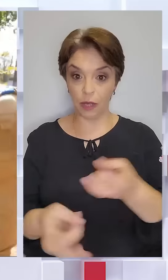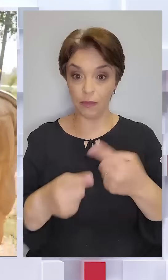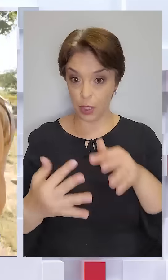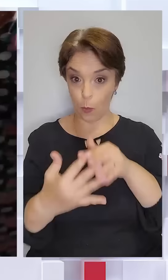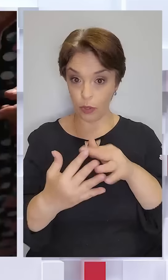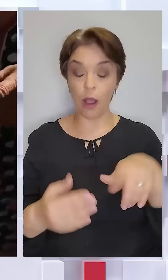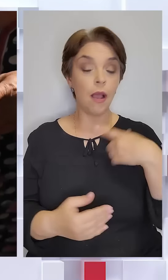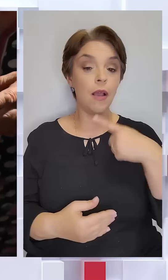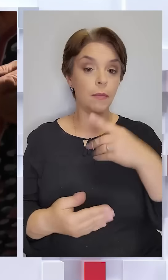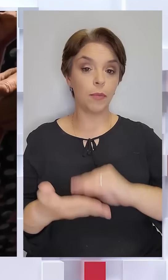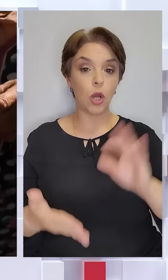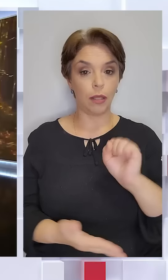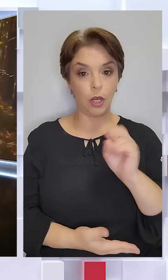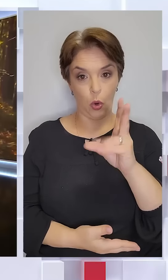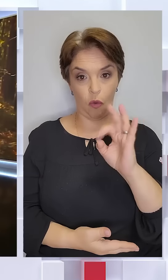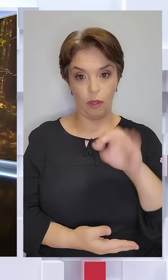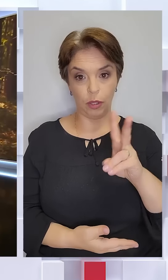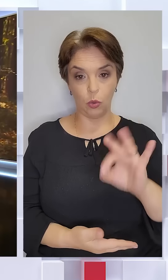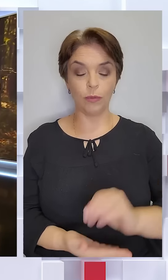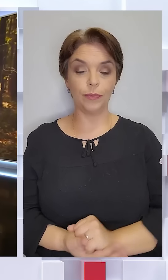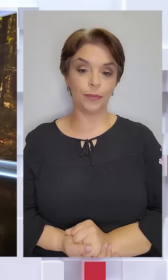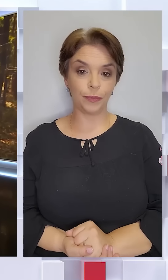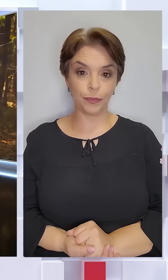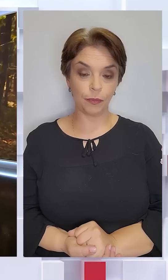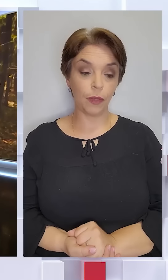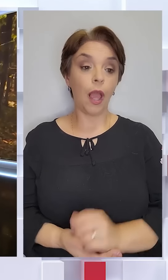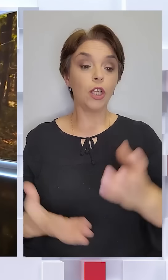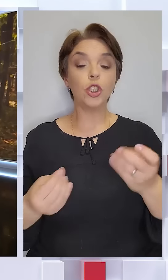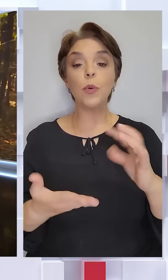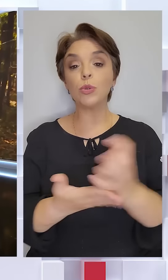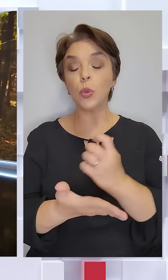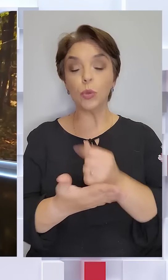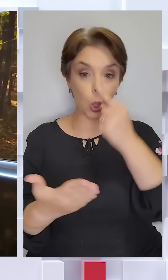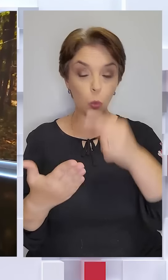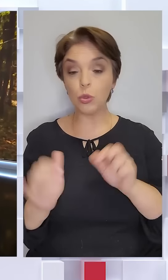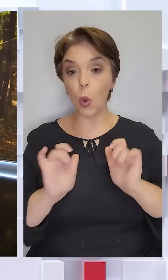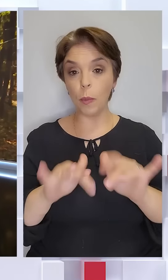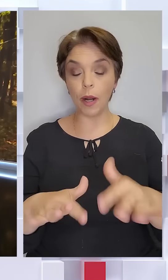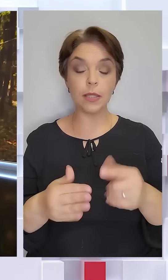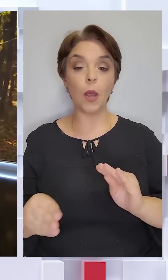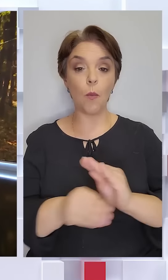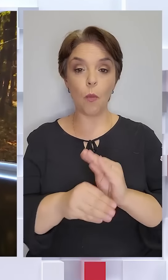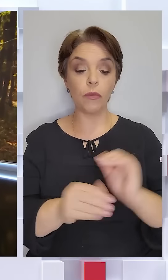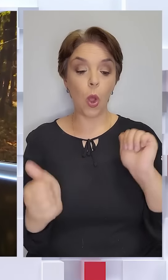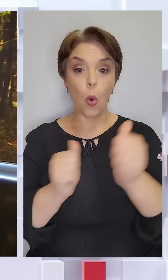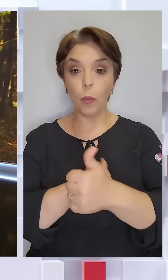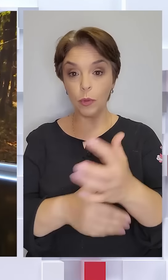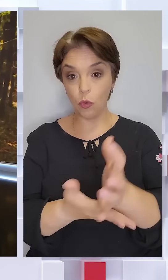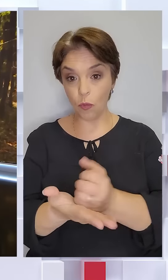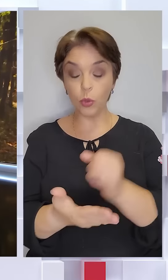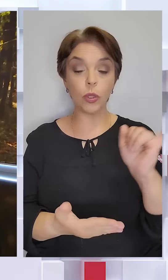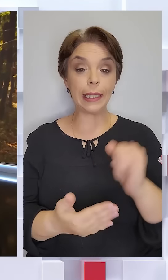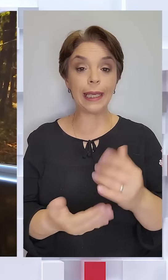цих боях, пише Андрій Коваленко. Ну і ще про здобутки Курської операції. Це і поповнення обмінного